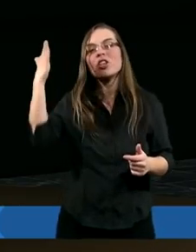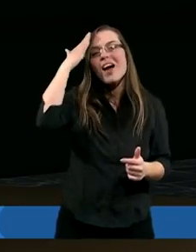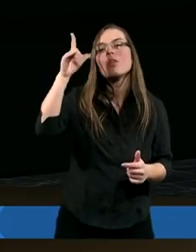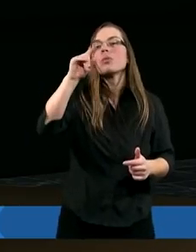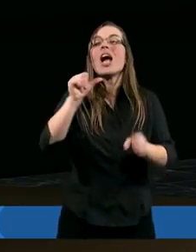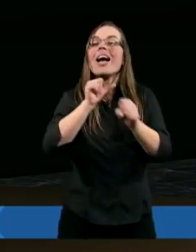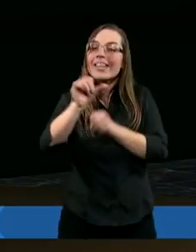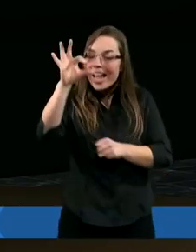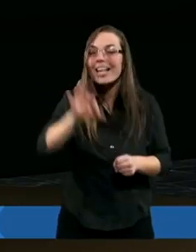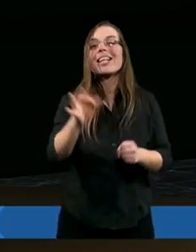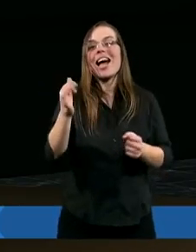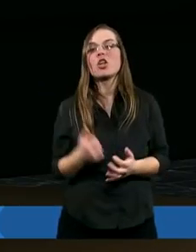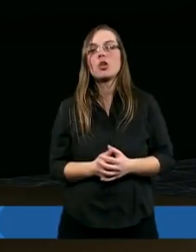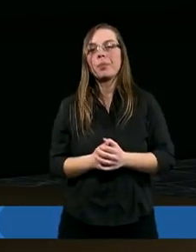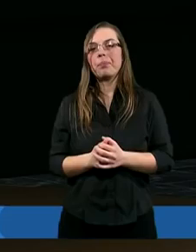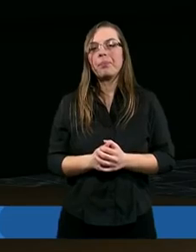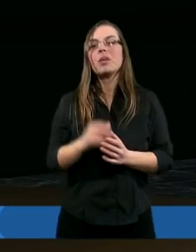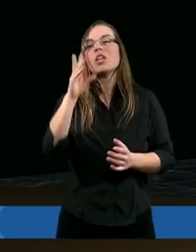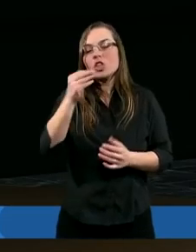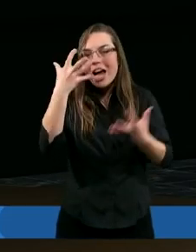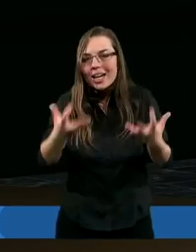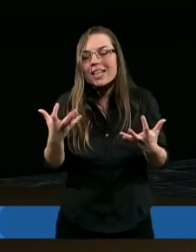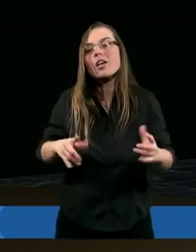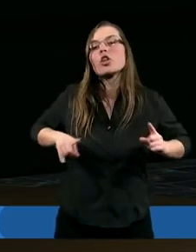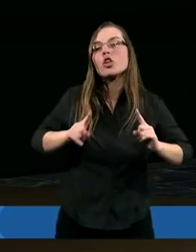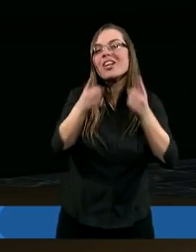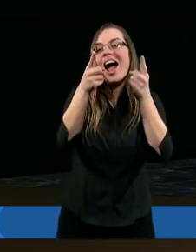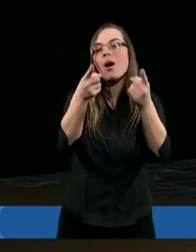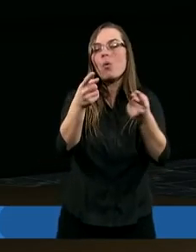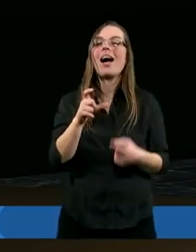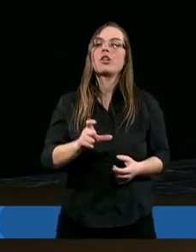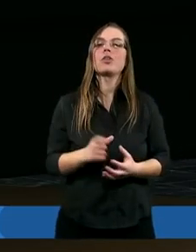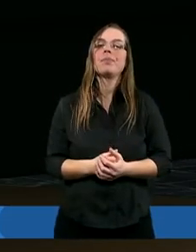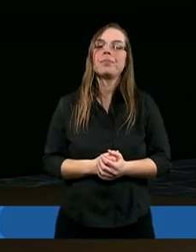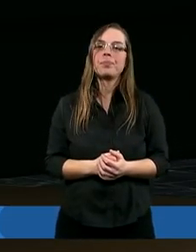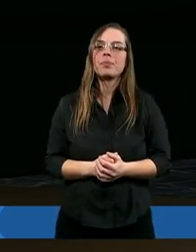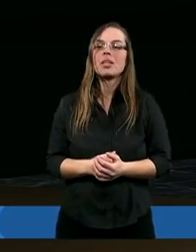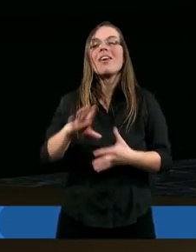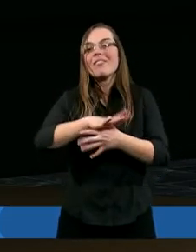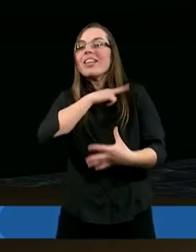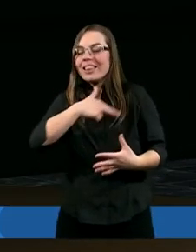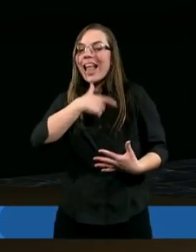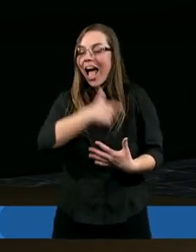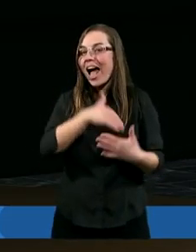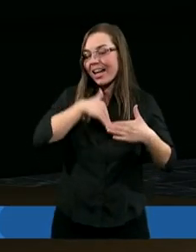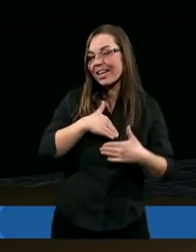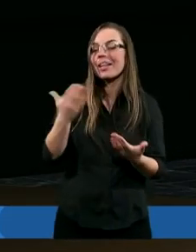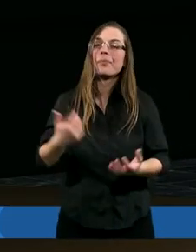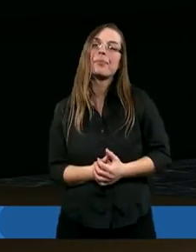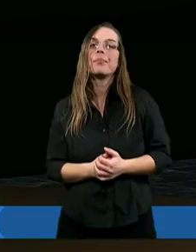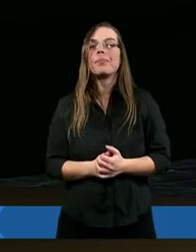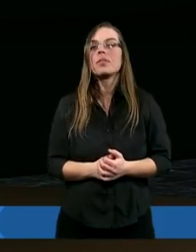świadomość, że jesteś i że chcesz działać w nas.